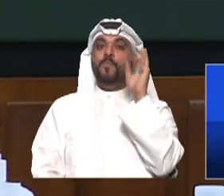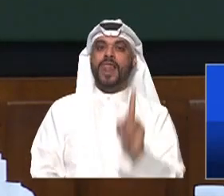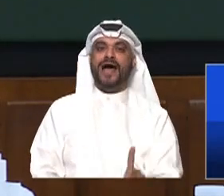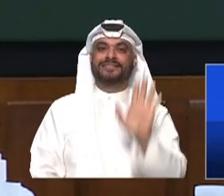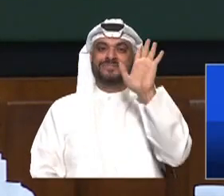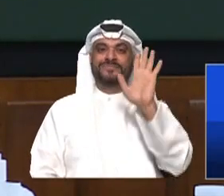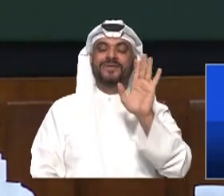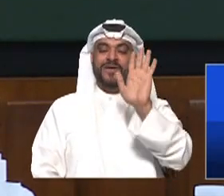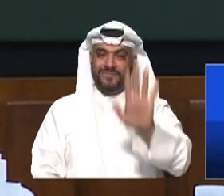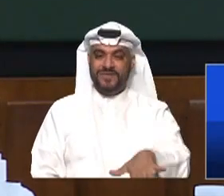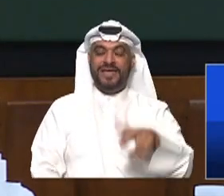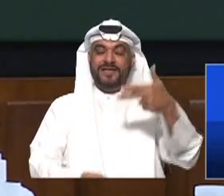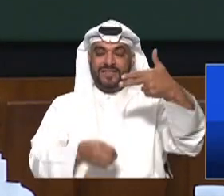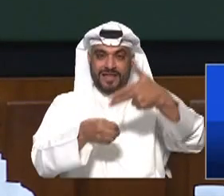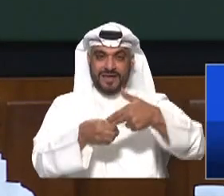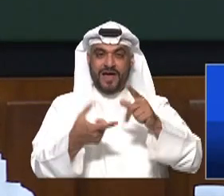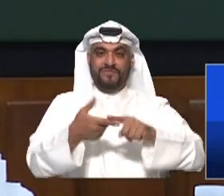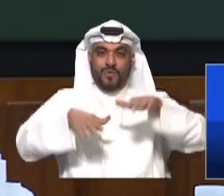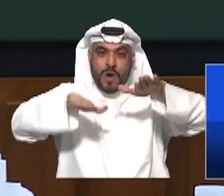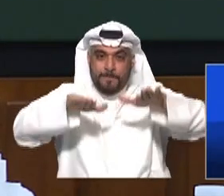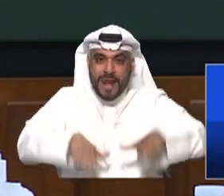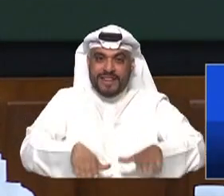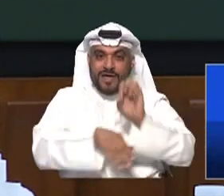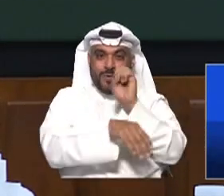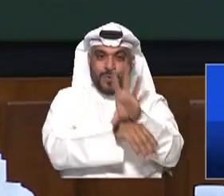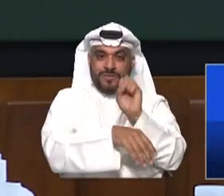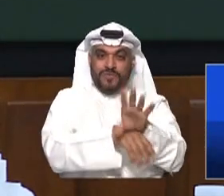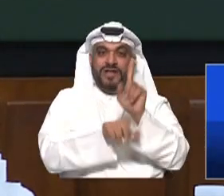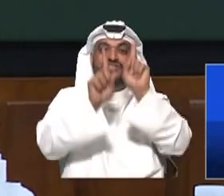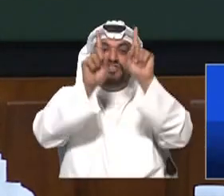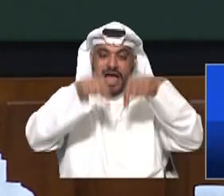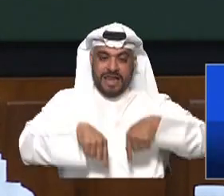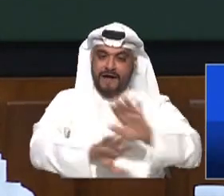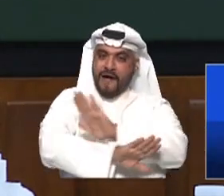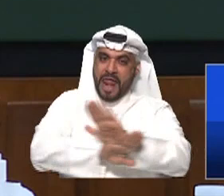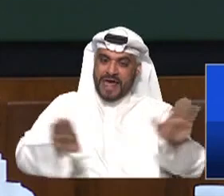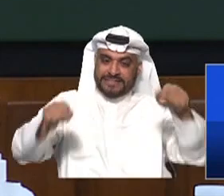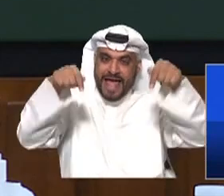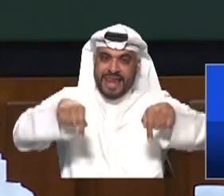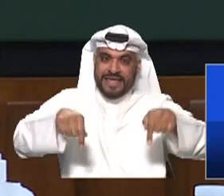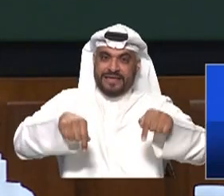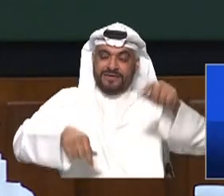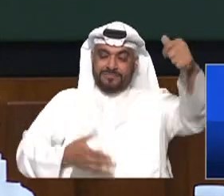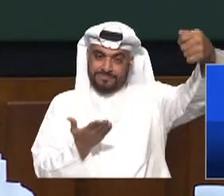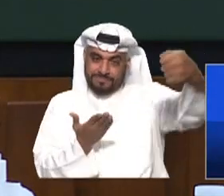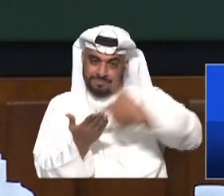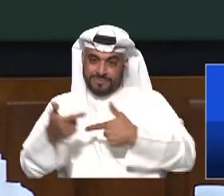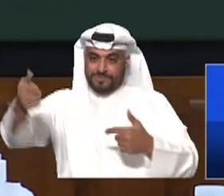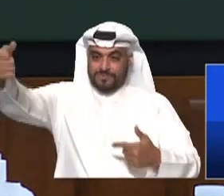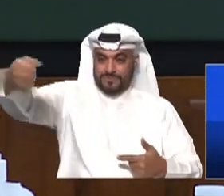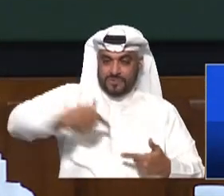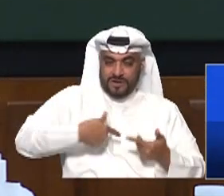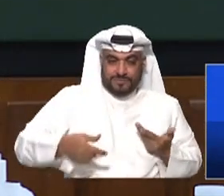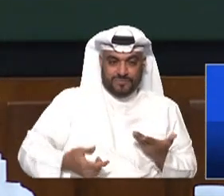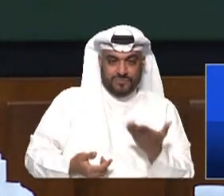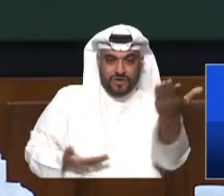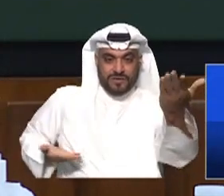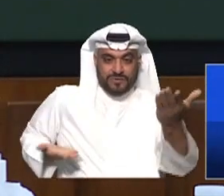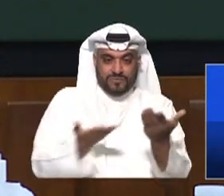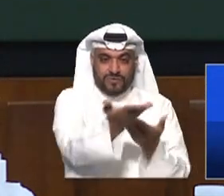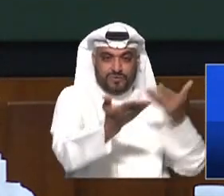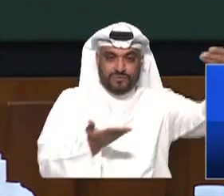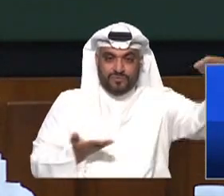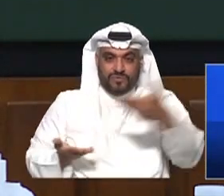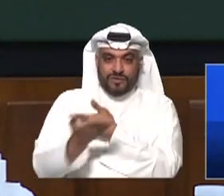قانون البلدية تحديدا. فاليوم لا يكون هناك وسيط بالتعامل، هو المجلس البلدي يتلقى هذه الطلبات وهذه المشاريع وينظر